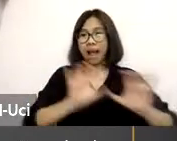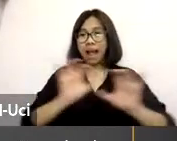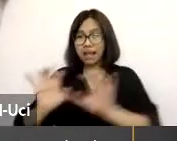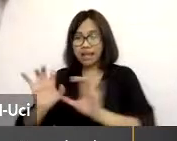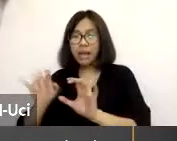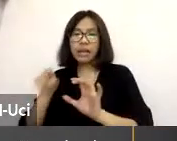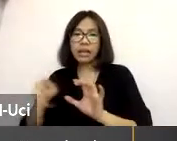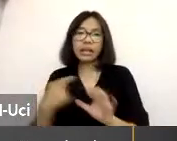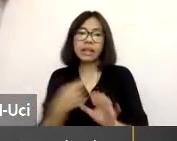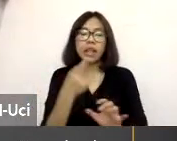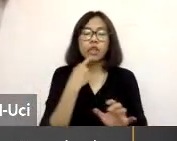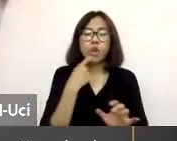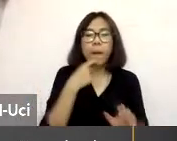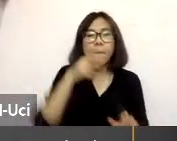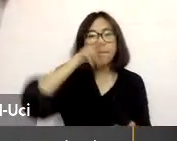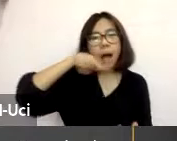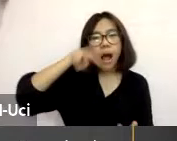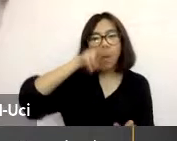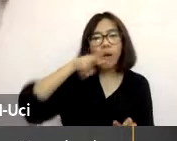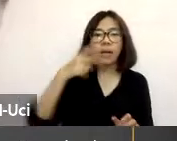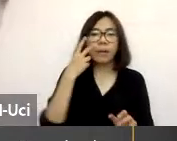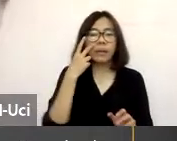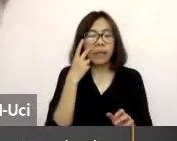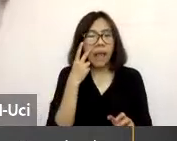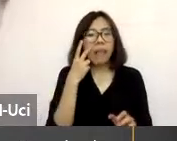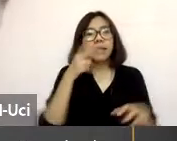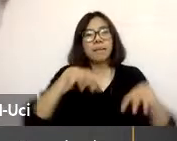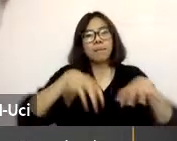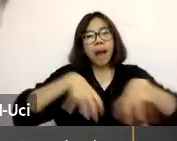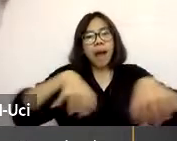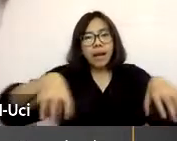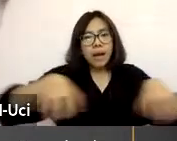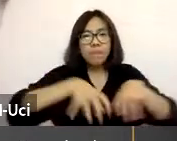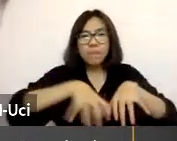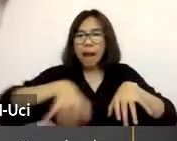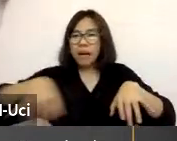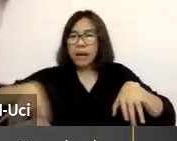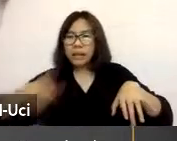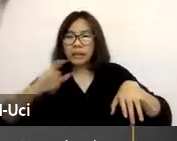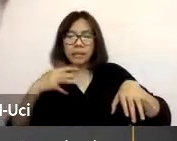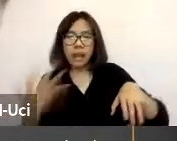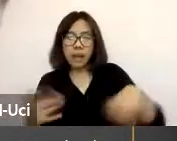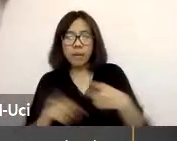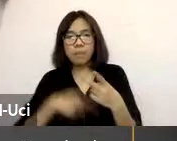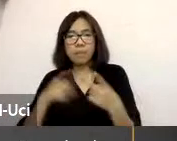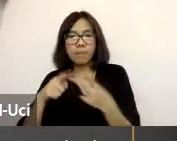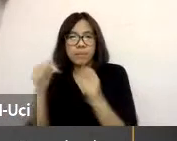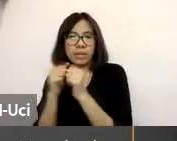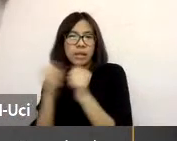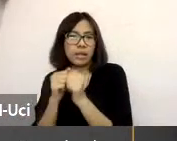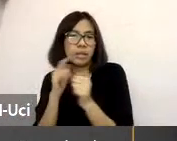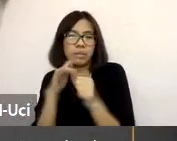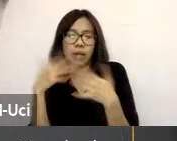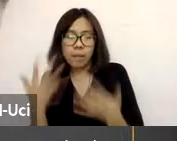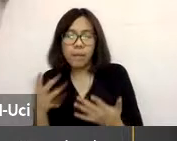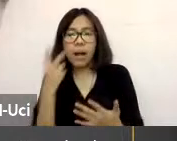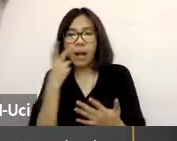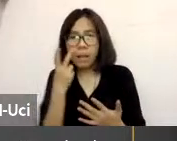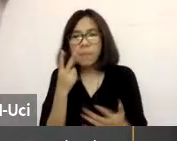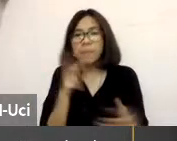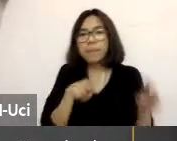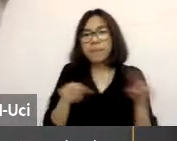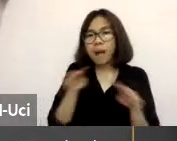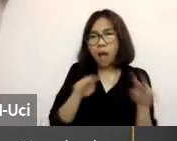akan melepas embling baik terhadap barang maupun perjanjian baku kemudian marketplace juga kalau jika juga melakukan